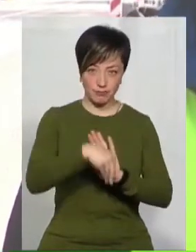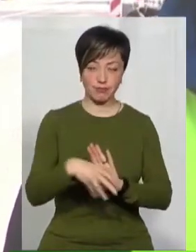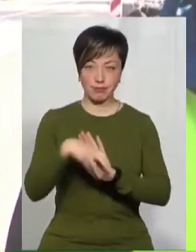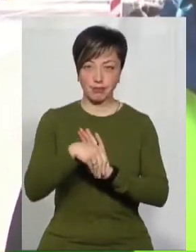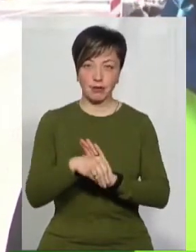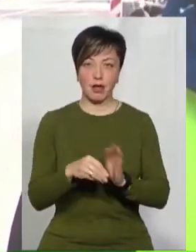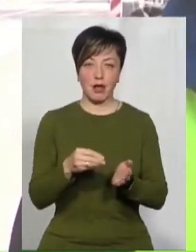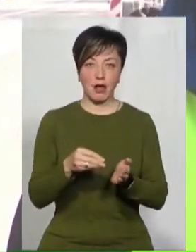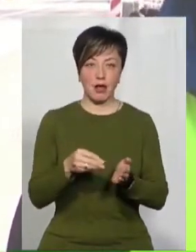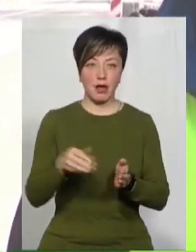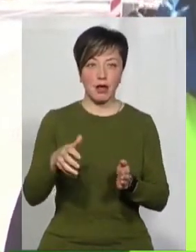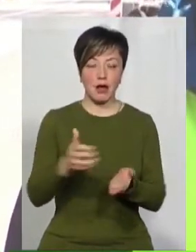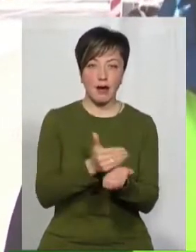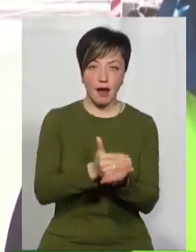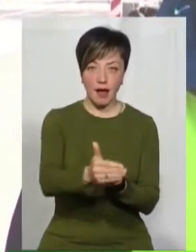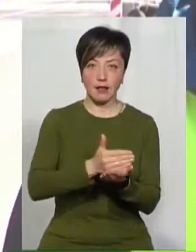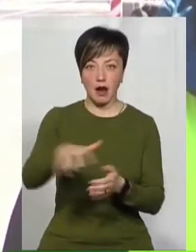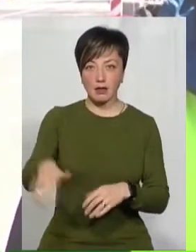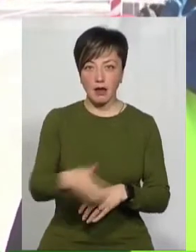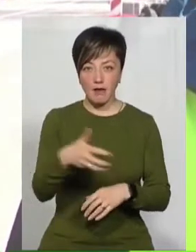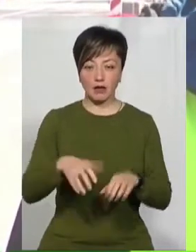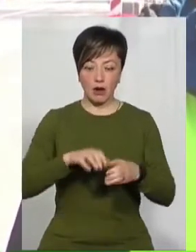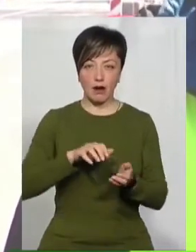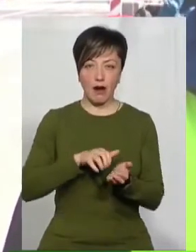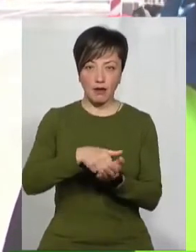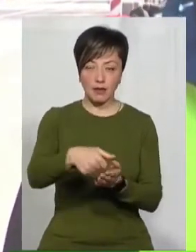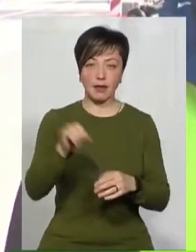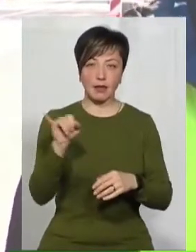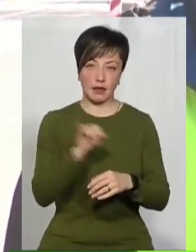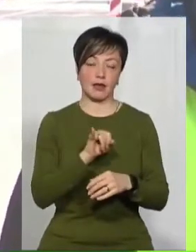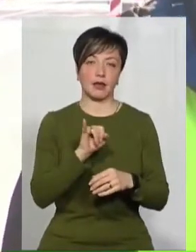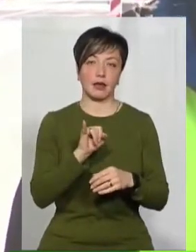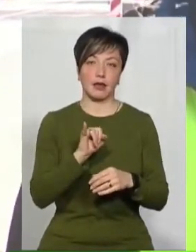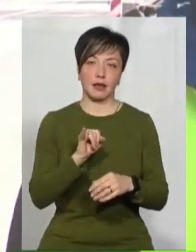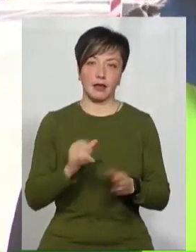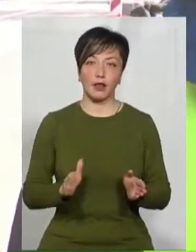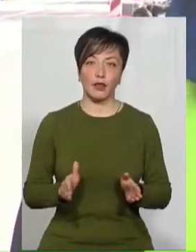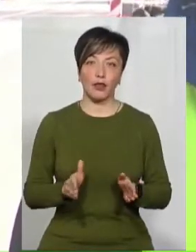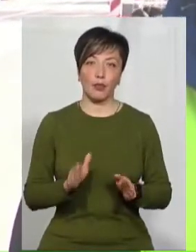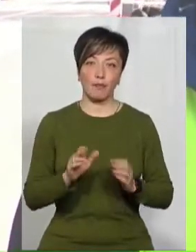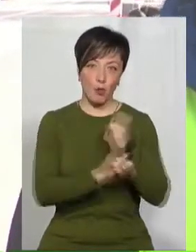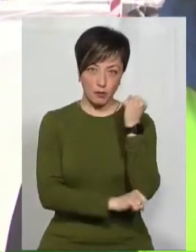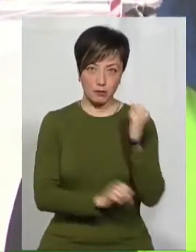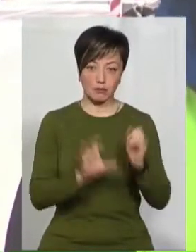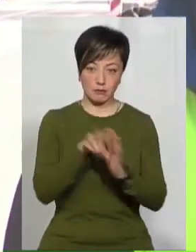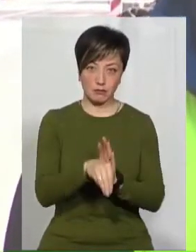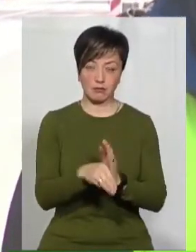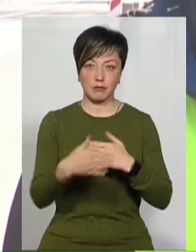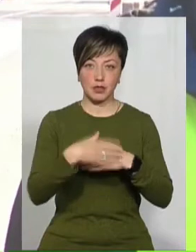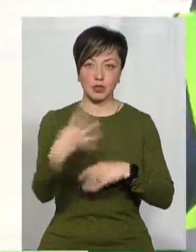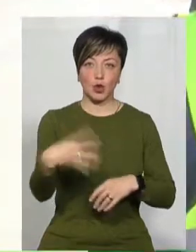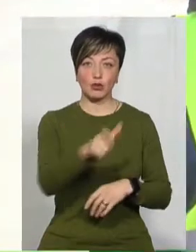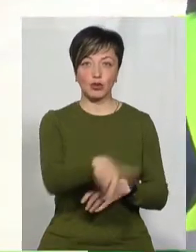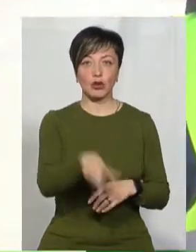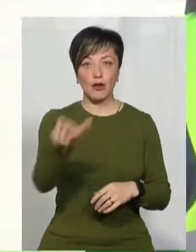екскаватори, автогрейдери, котки, ну і, відповідно, дорожніх працівників задіяно близько 40